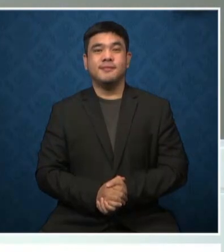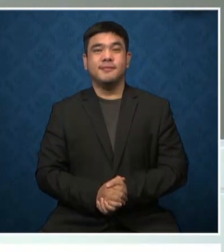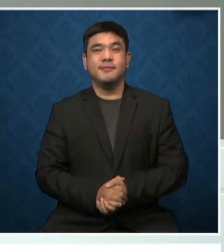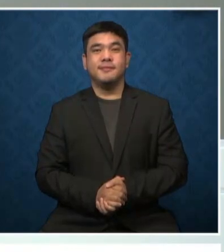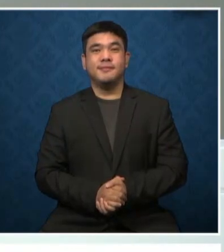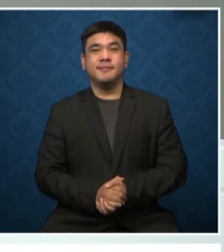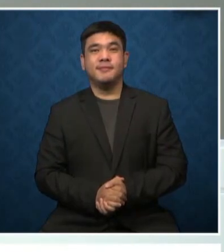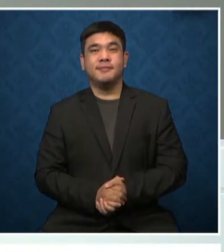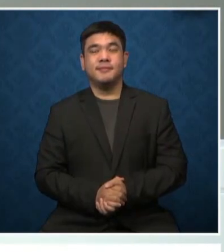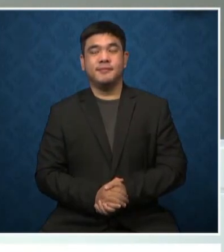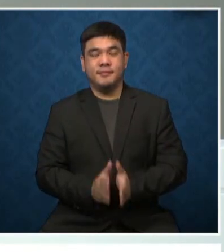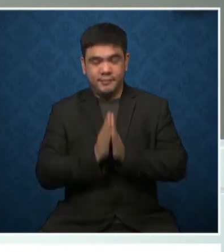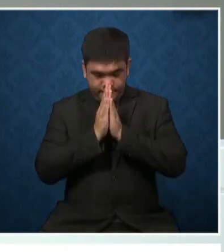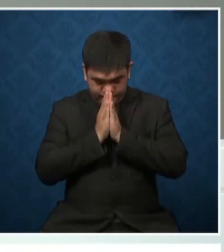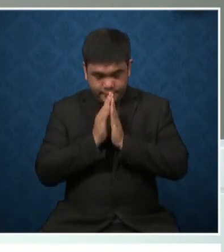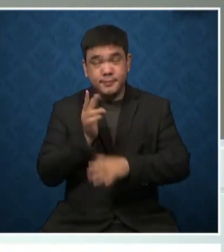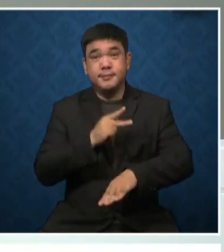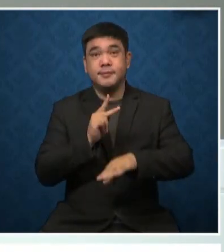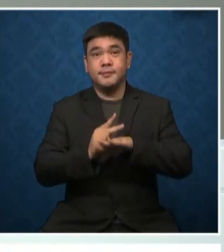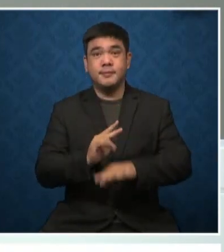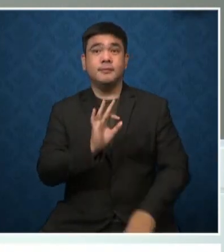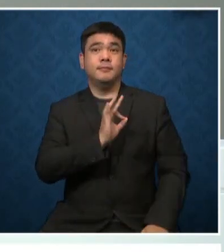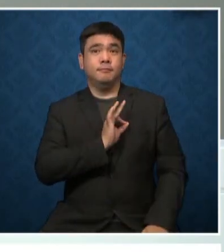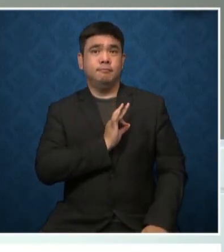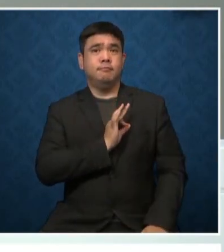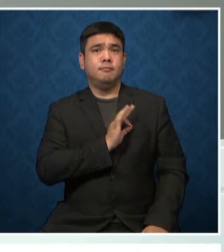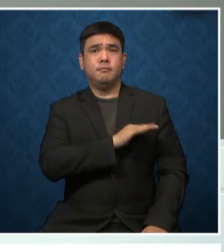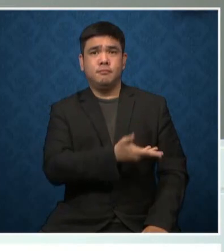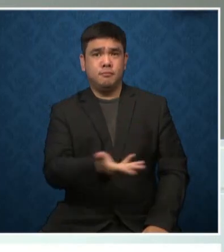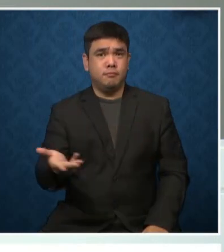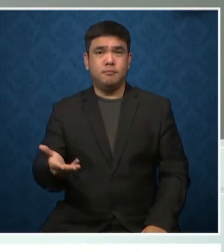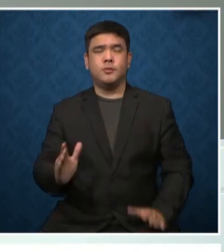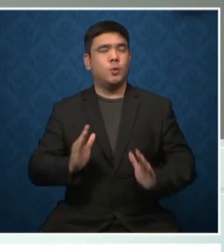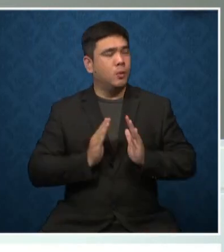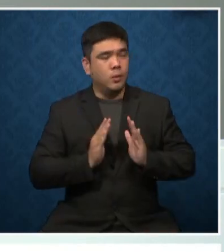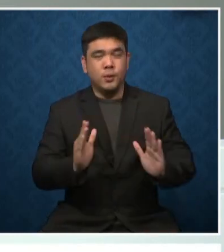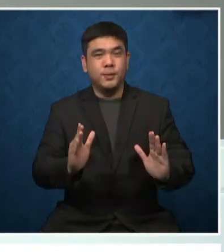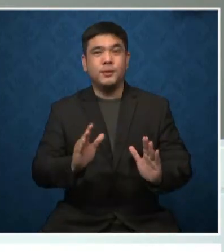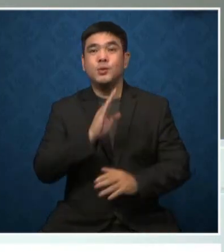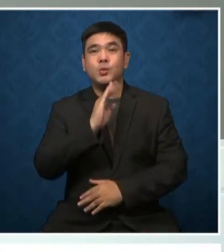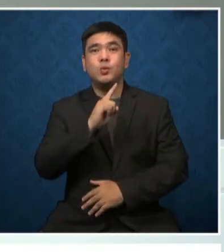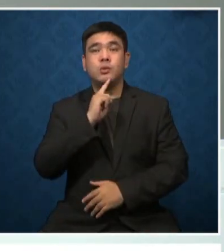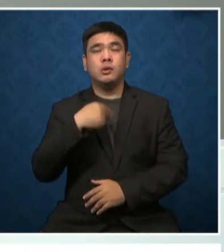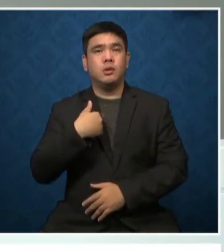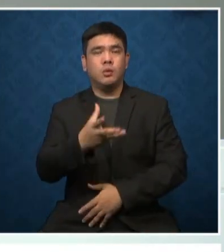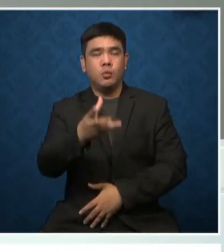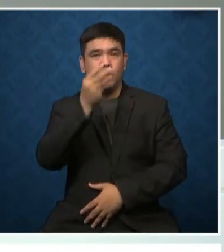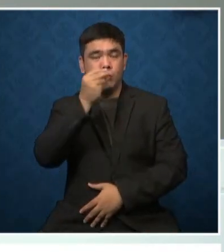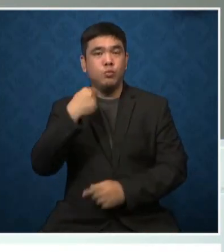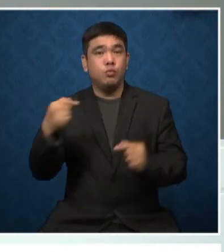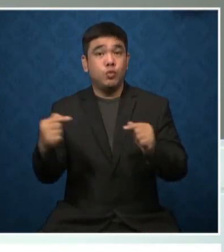ครับกราบเรียนท่านประธานและท่านสมาชิกก็ขอขอบคุณมากครับในการรับฟังเ